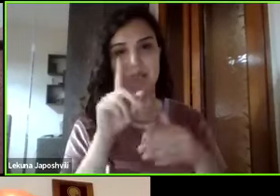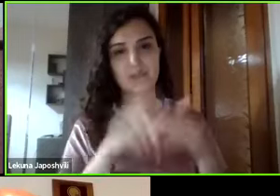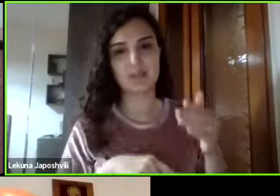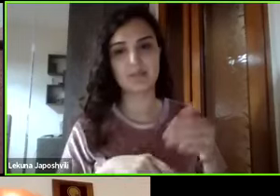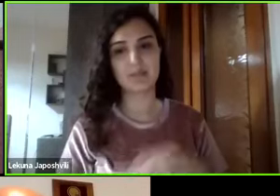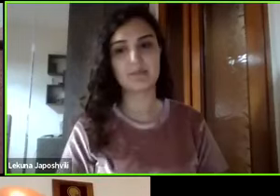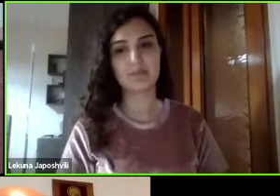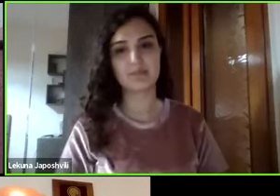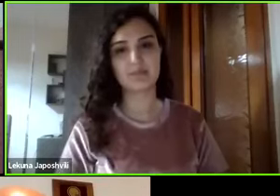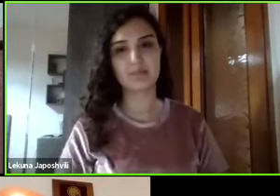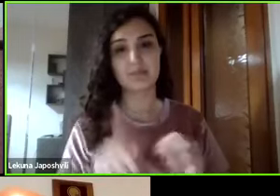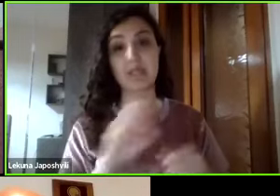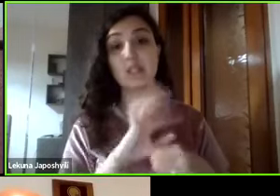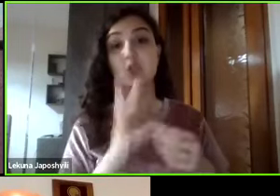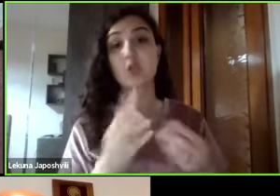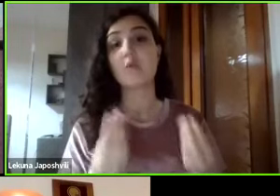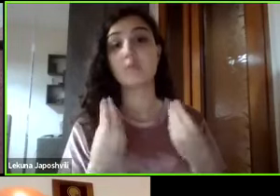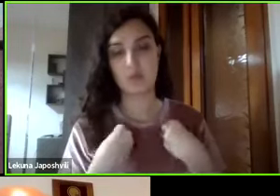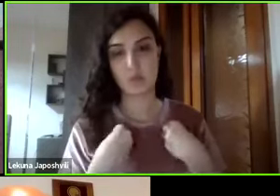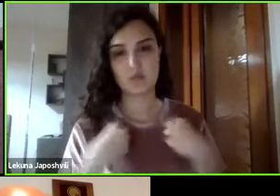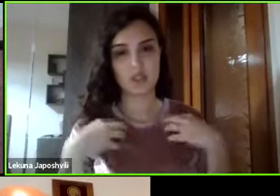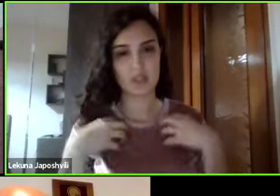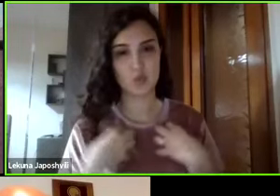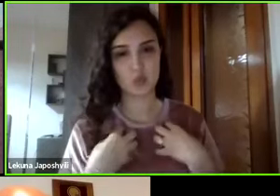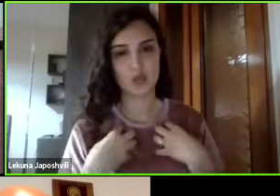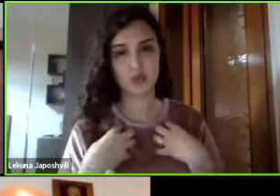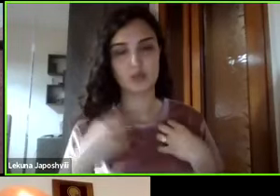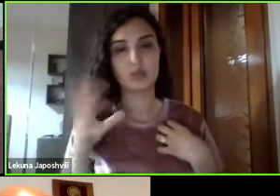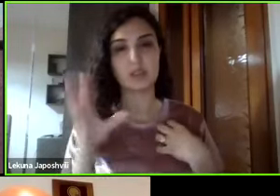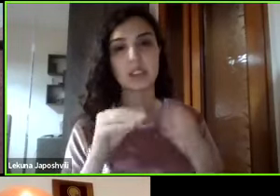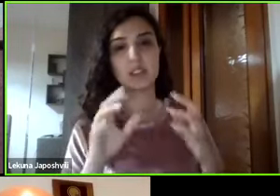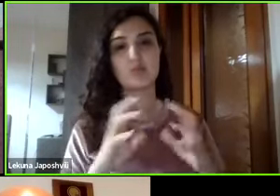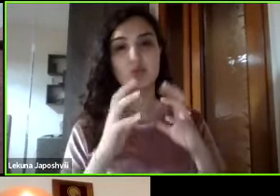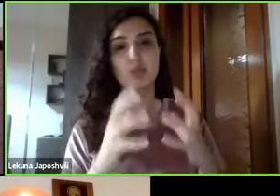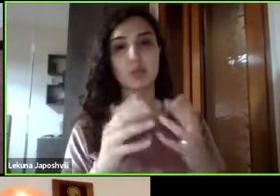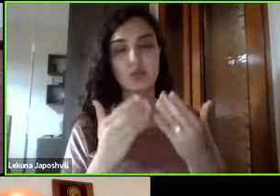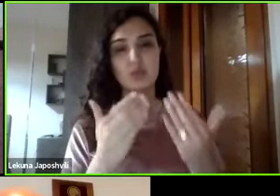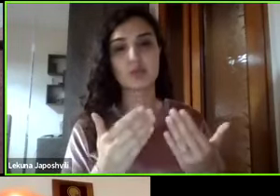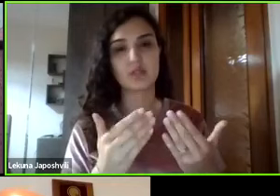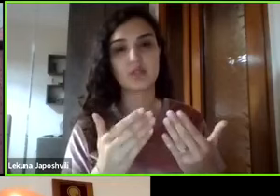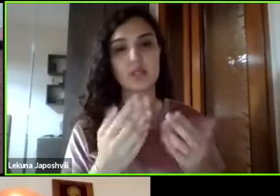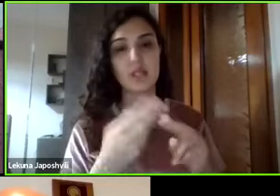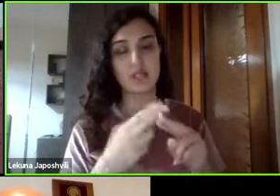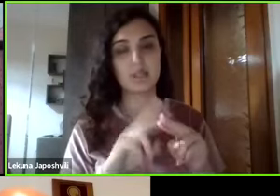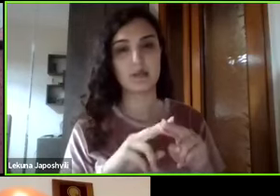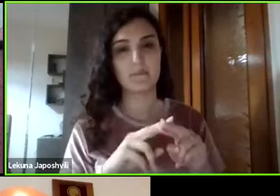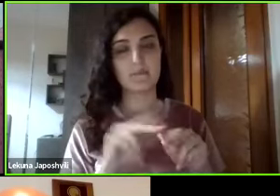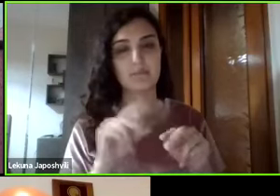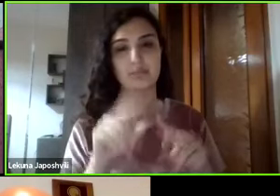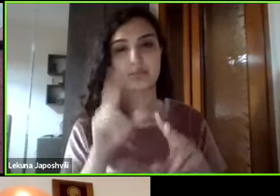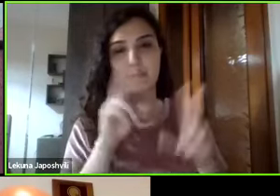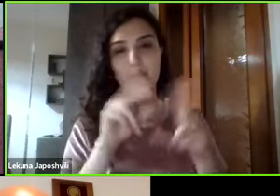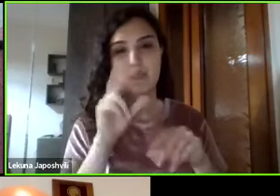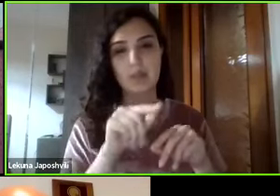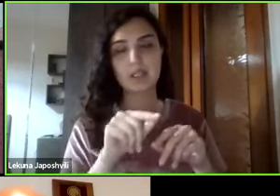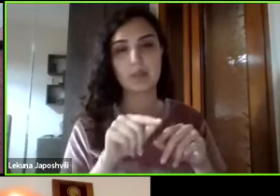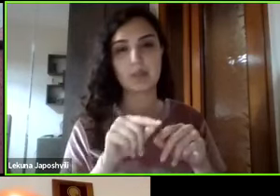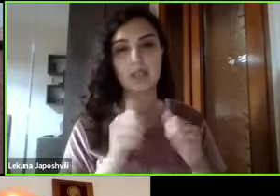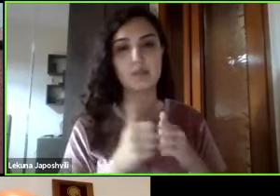Moitana COVID-19-ma samtukharot moitana mteli psopliosvis es. Am damaimedebeli